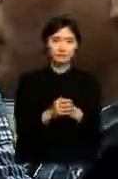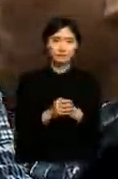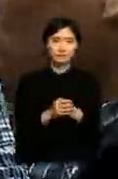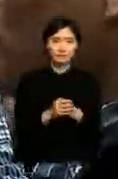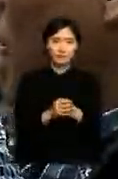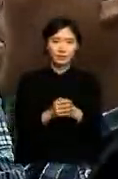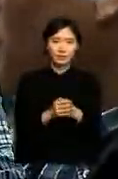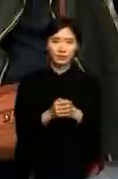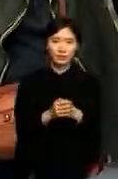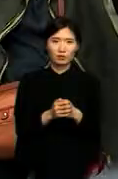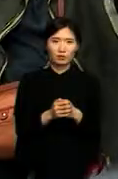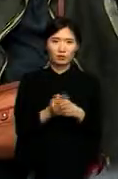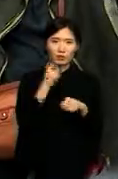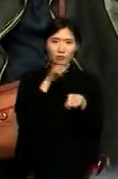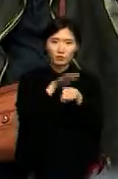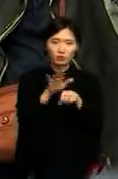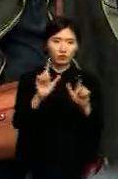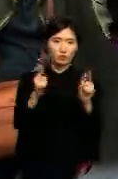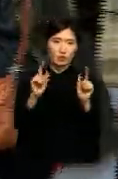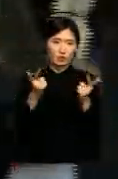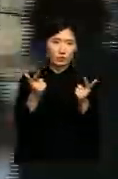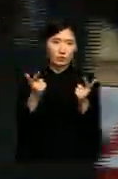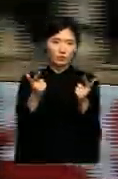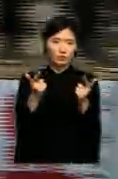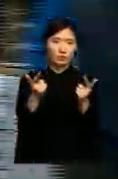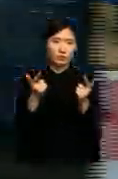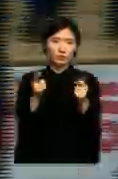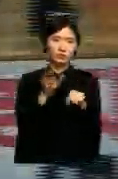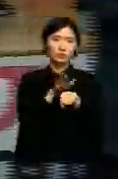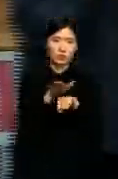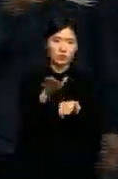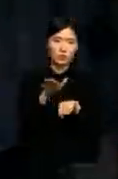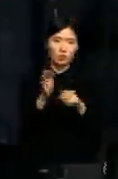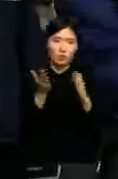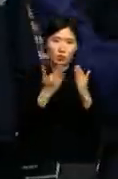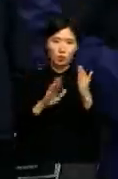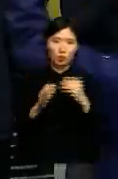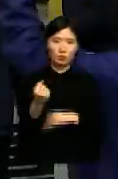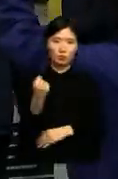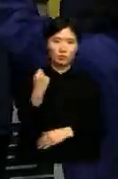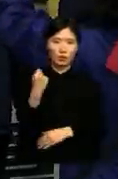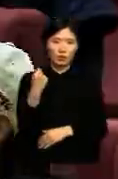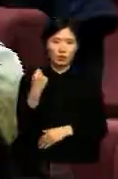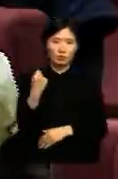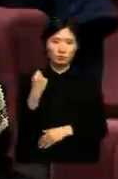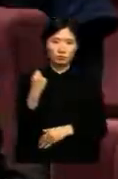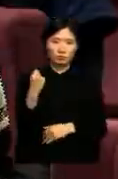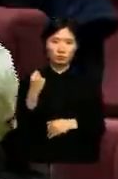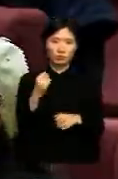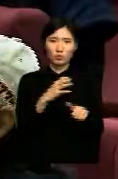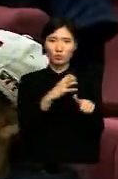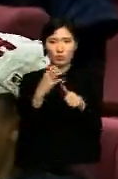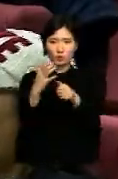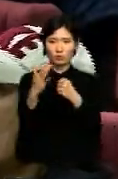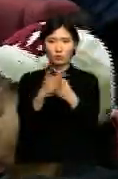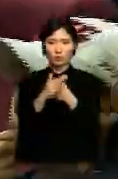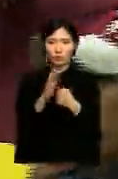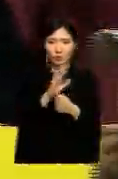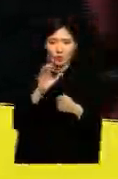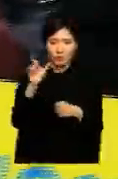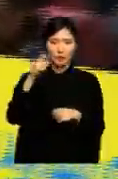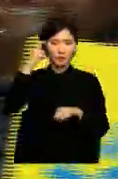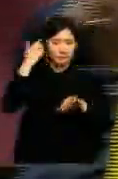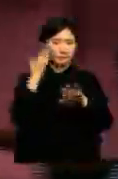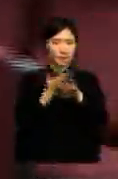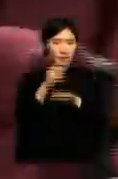아 비민주적 이고밤 민주적으로 공권력 남용 하기 때문에 저희들이 강력하게 제공하고 있는